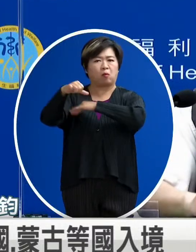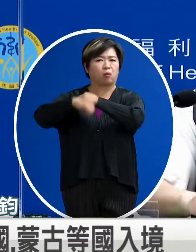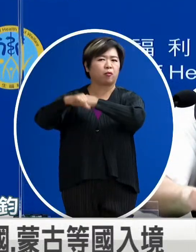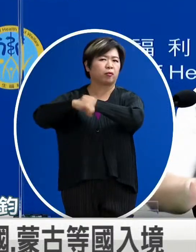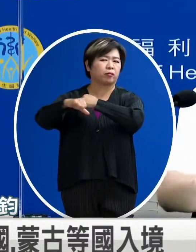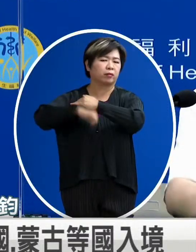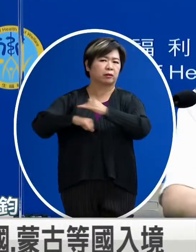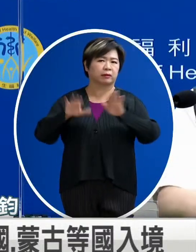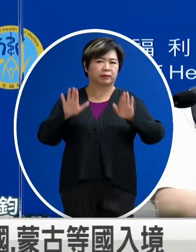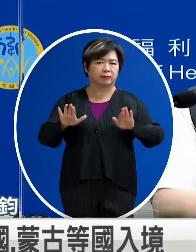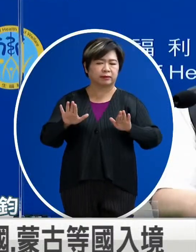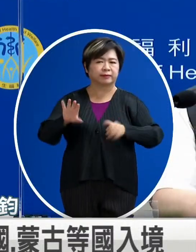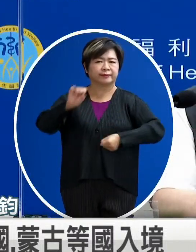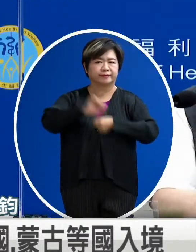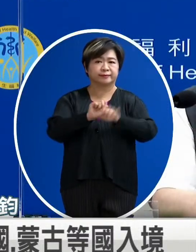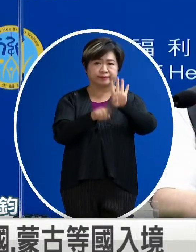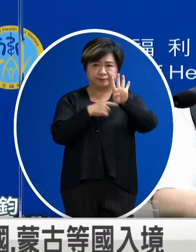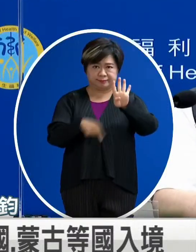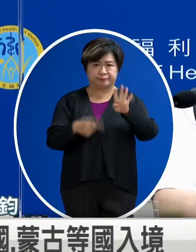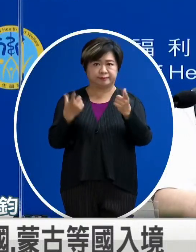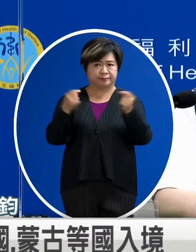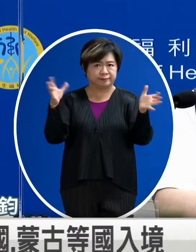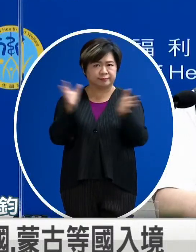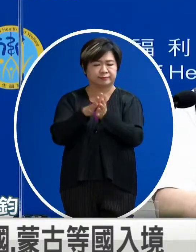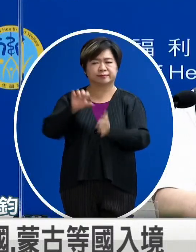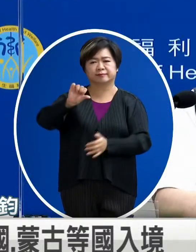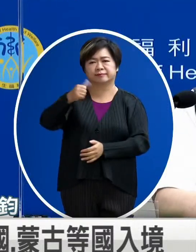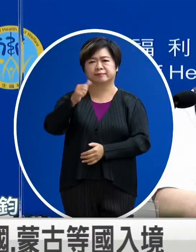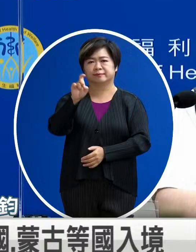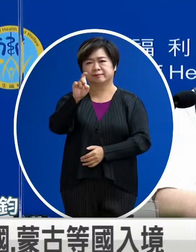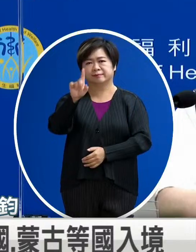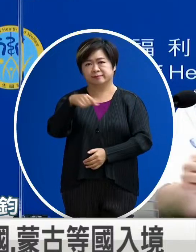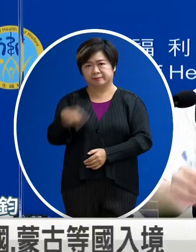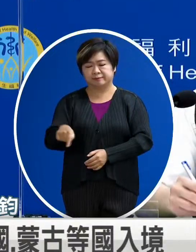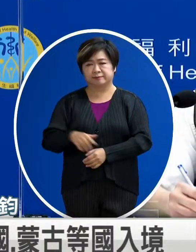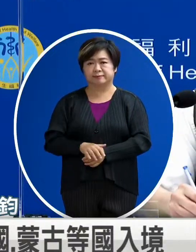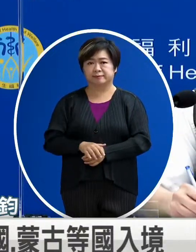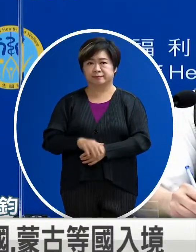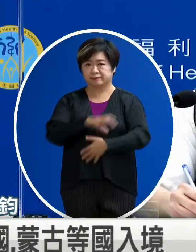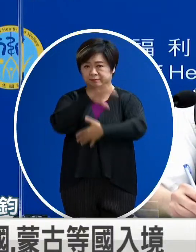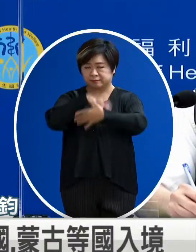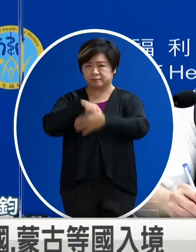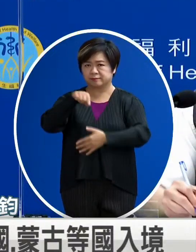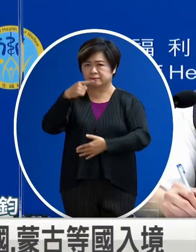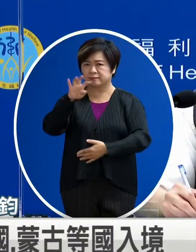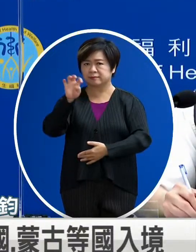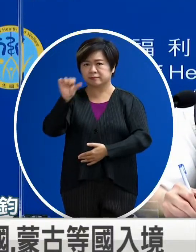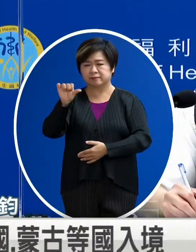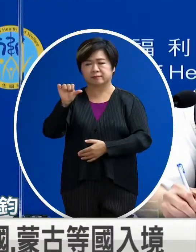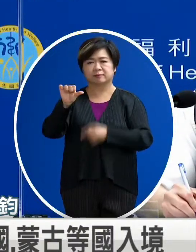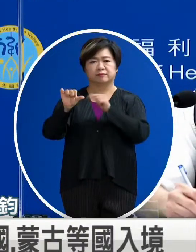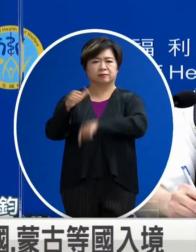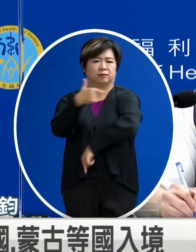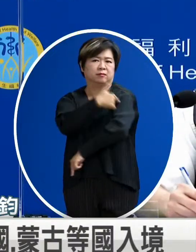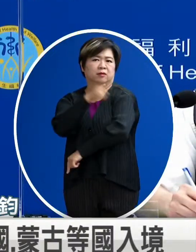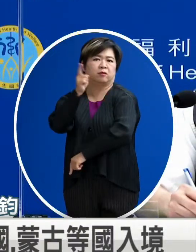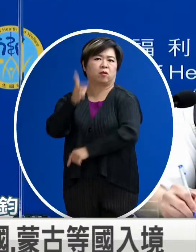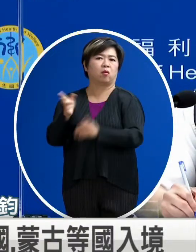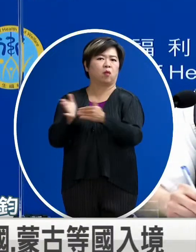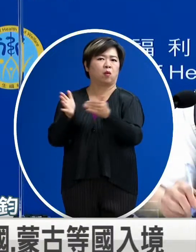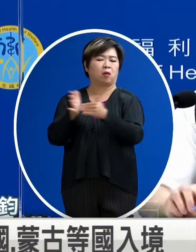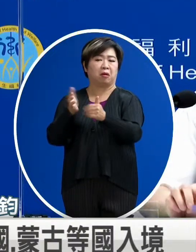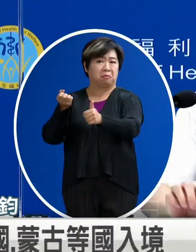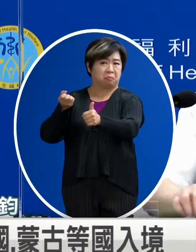例，含今天公布的4例在内，510例。那其中有145例是属于突破性的感